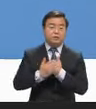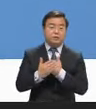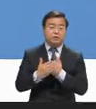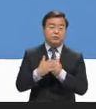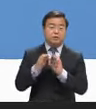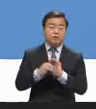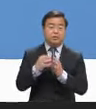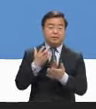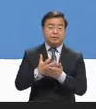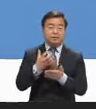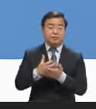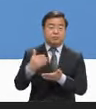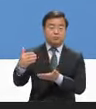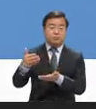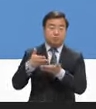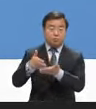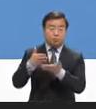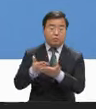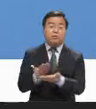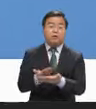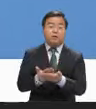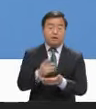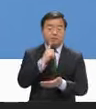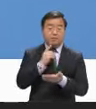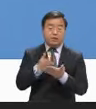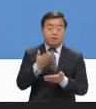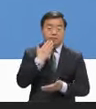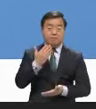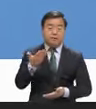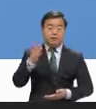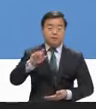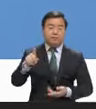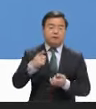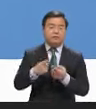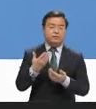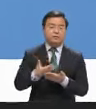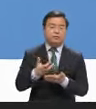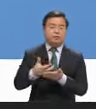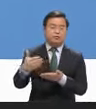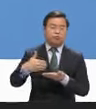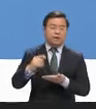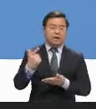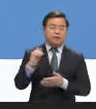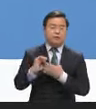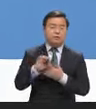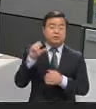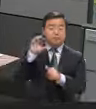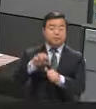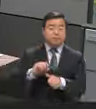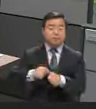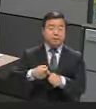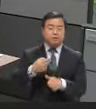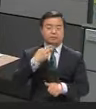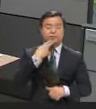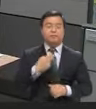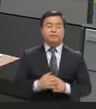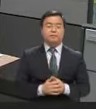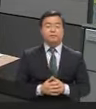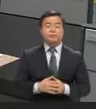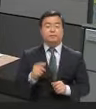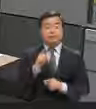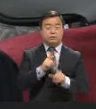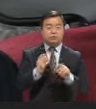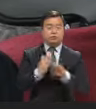있는 근거는 있으나 자료를 제출하지 않은 데 대한 제재 근거가 없는 실정입니다. 초과 지원